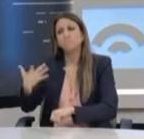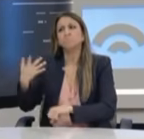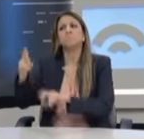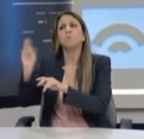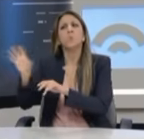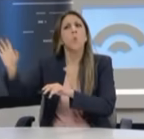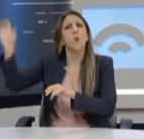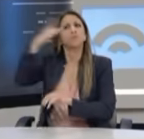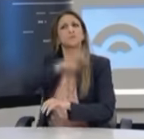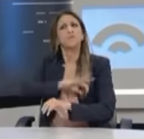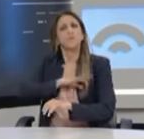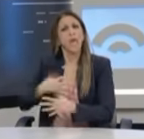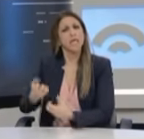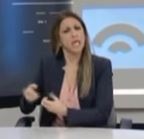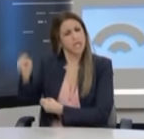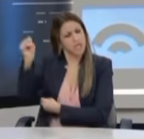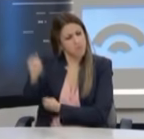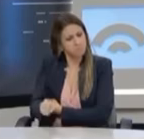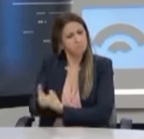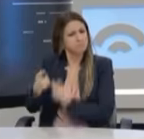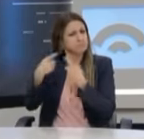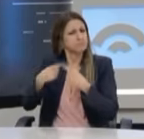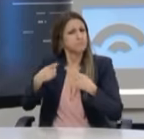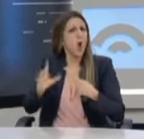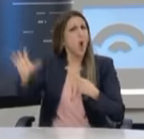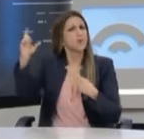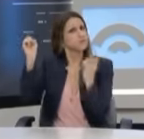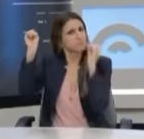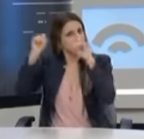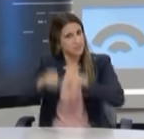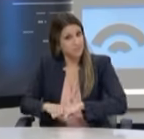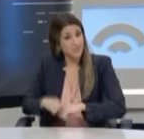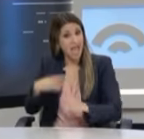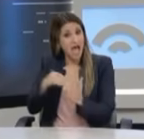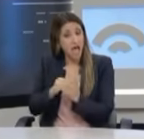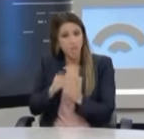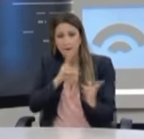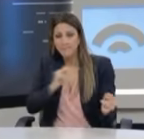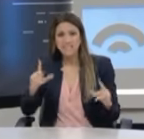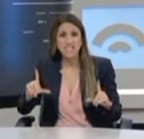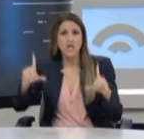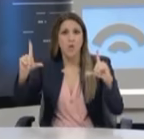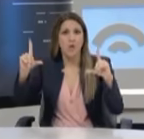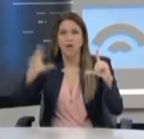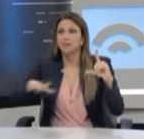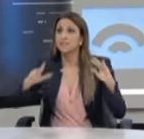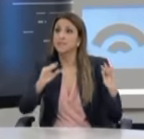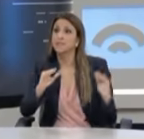συμφέροντα. Μπορεί πράγματι πρόσκαιρα να δίνει την εντύπωση ότι δημιουργεί μια σταθερότητα στην